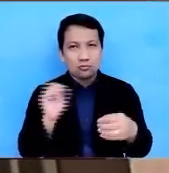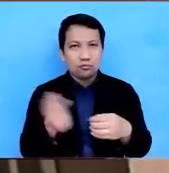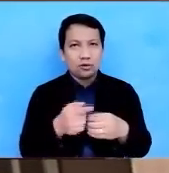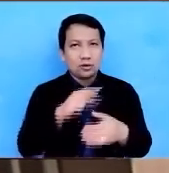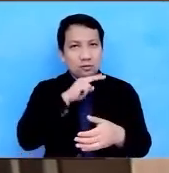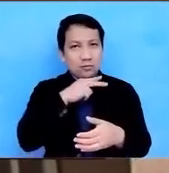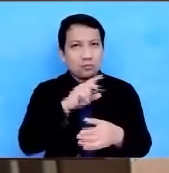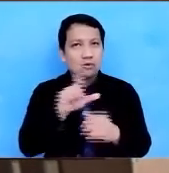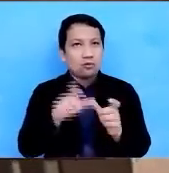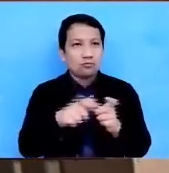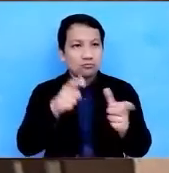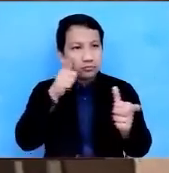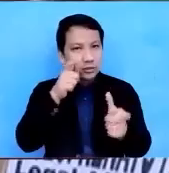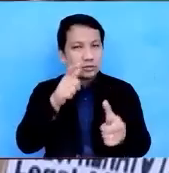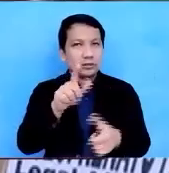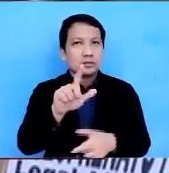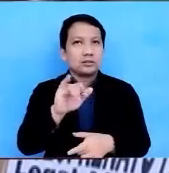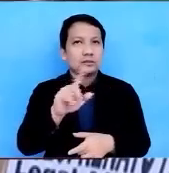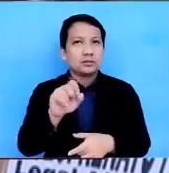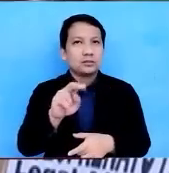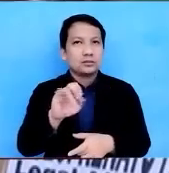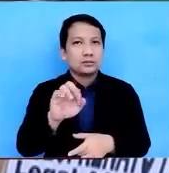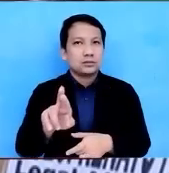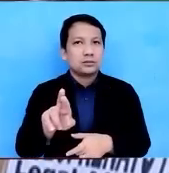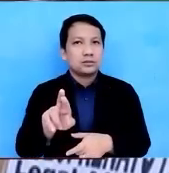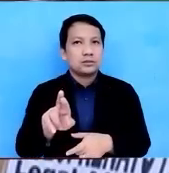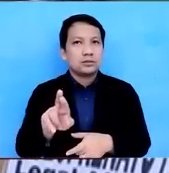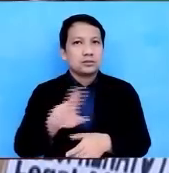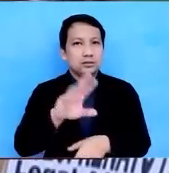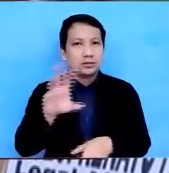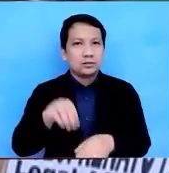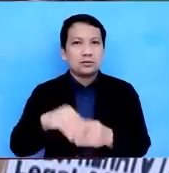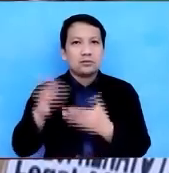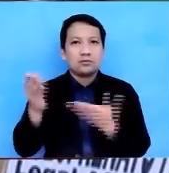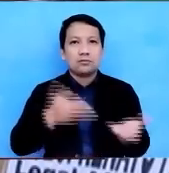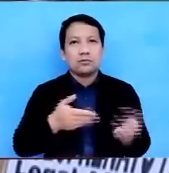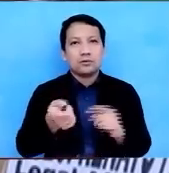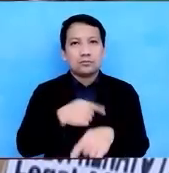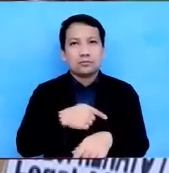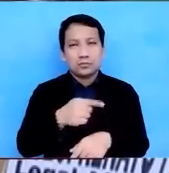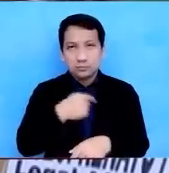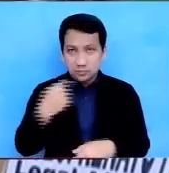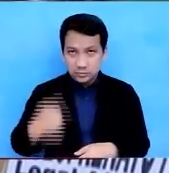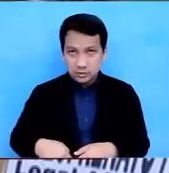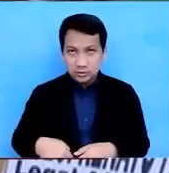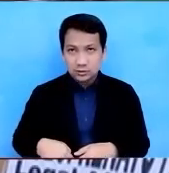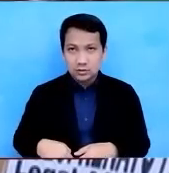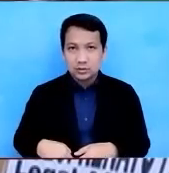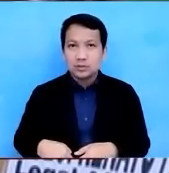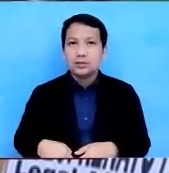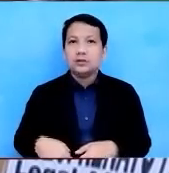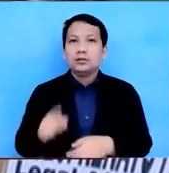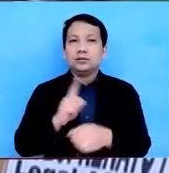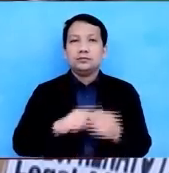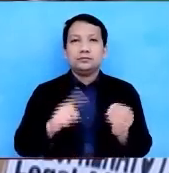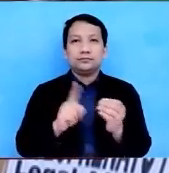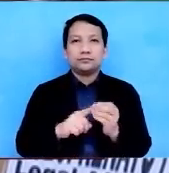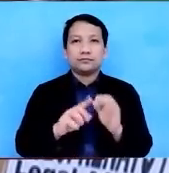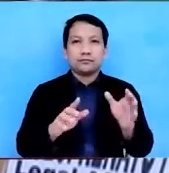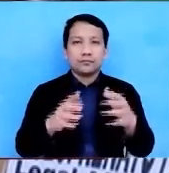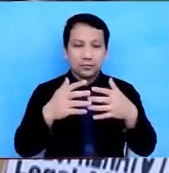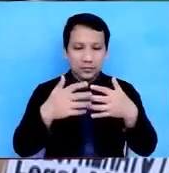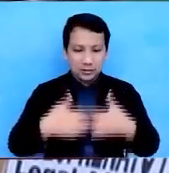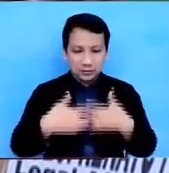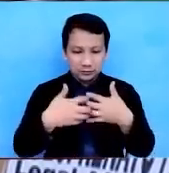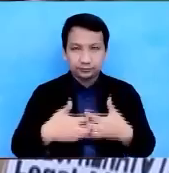o listener. Sa pagpasok ng mga piyesa na galing sa China, ito ho yung mga ginagamit ng mga generators at